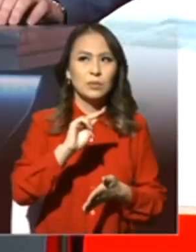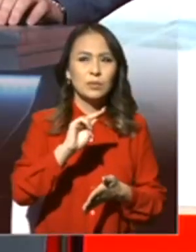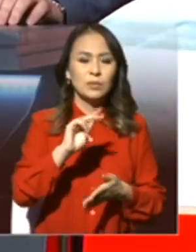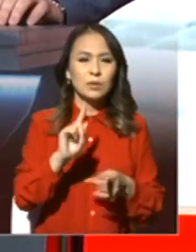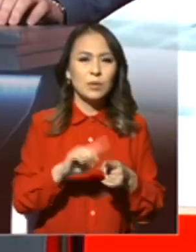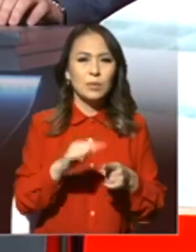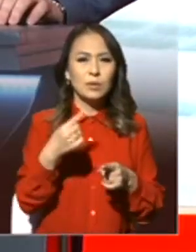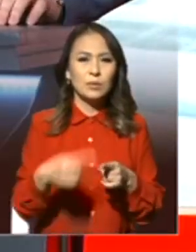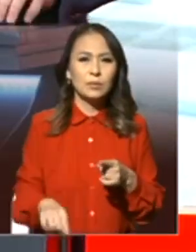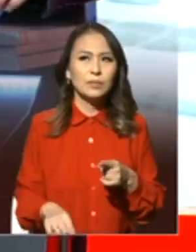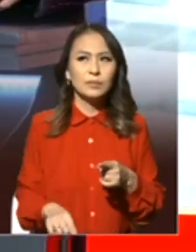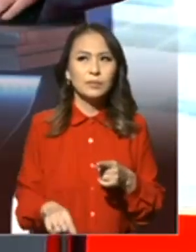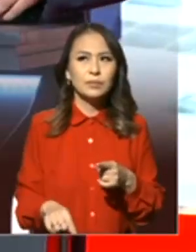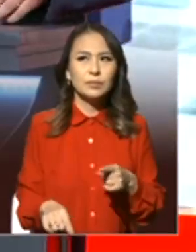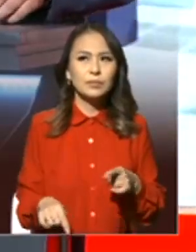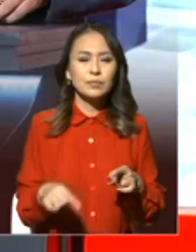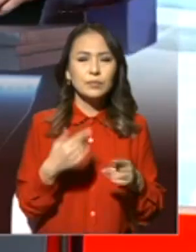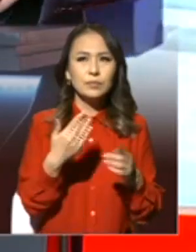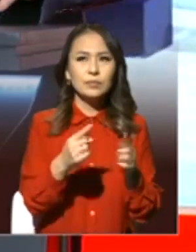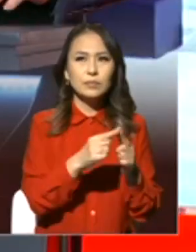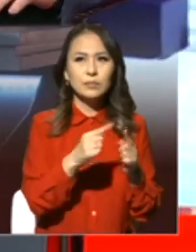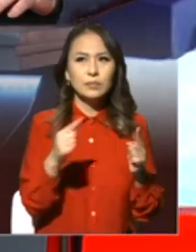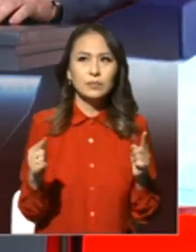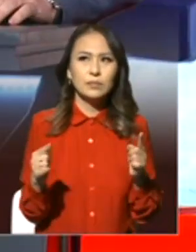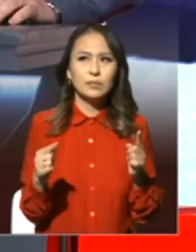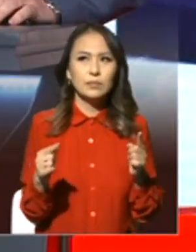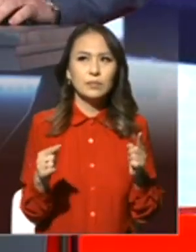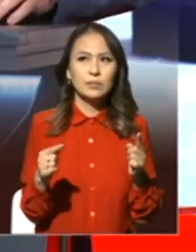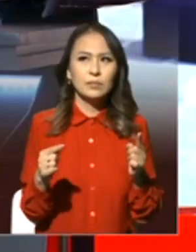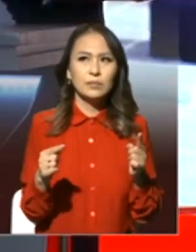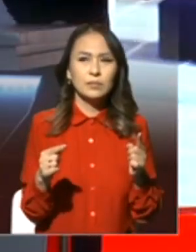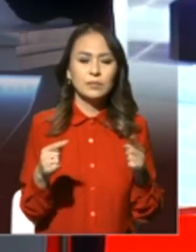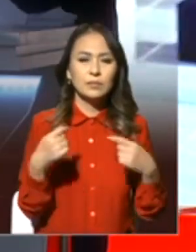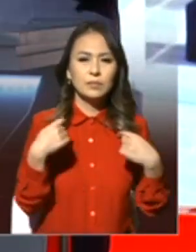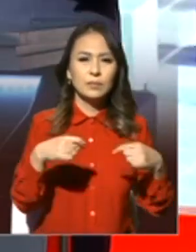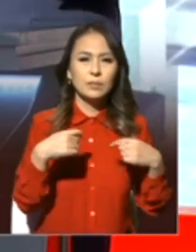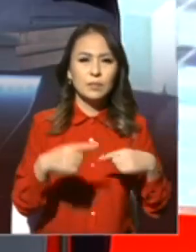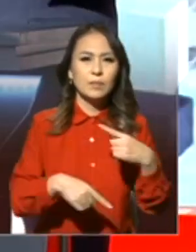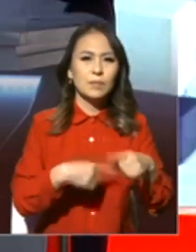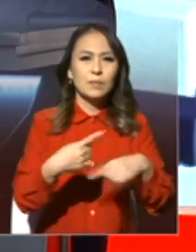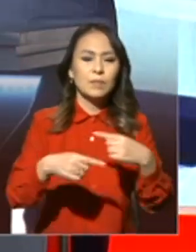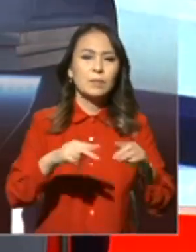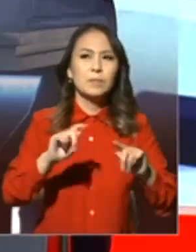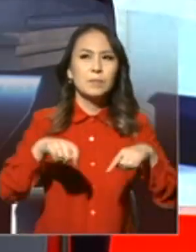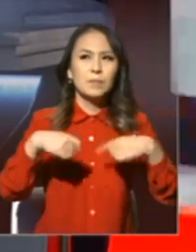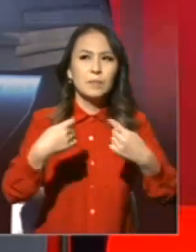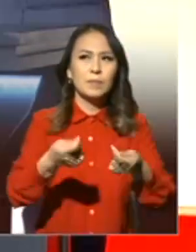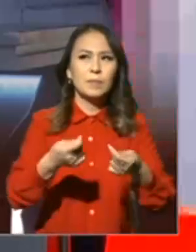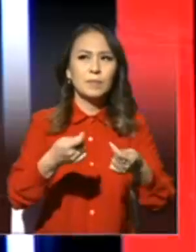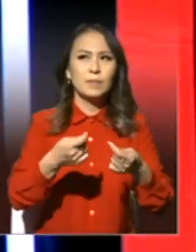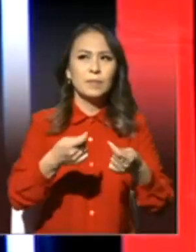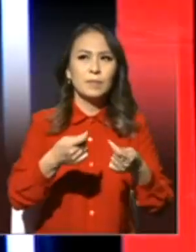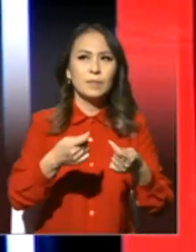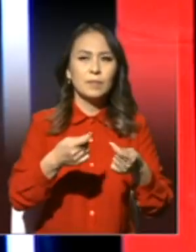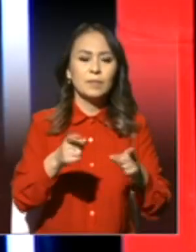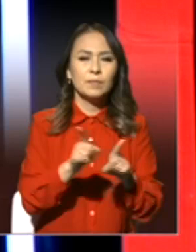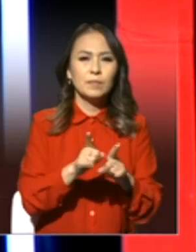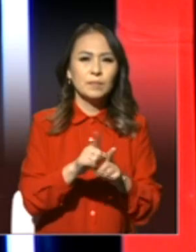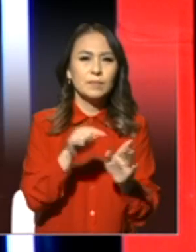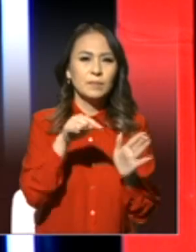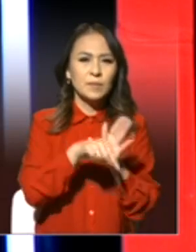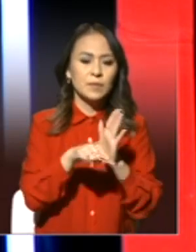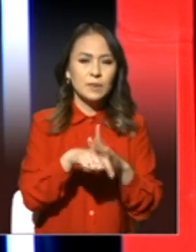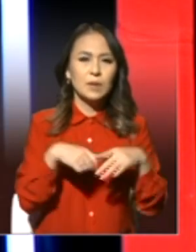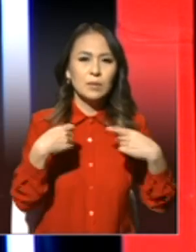сәйкес келмейді. Соның арасындағы жаңа делдалдардың жаңа мәселесін шешеді. Оның үстінде де делдал болғанда да ана